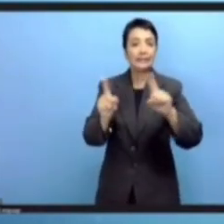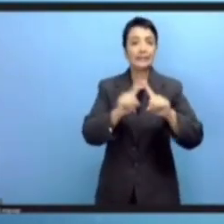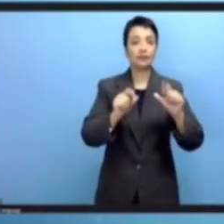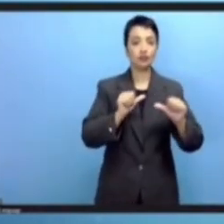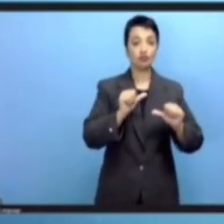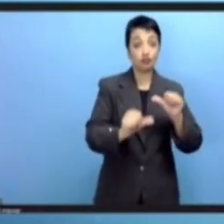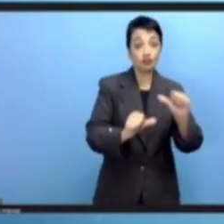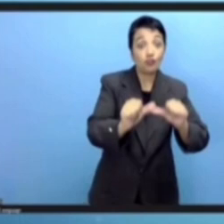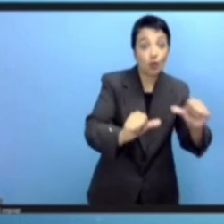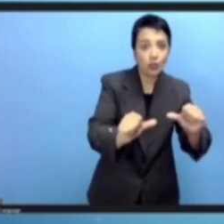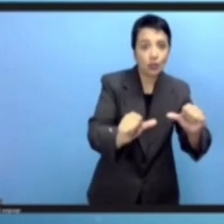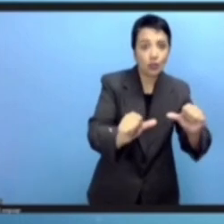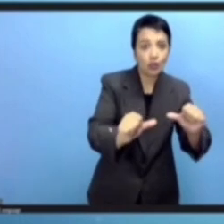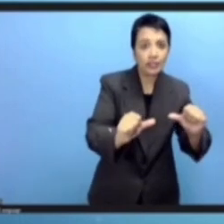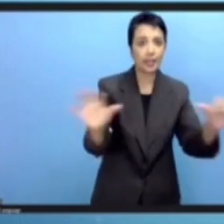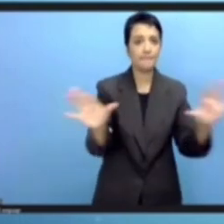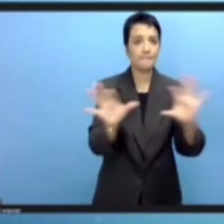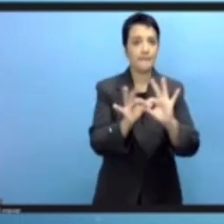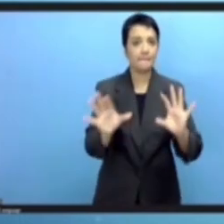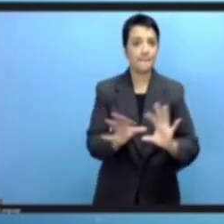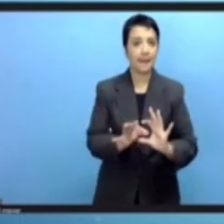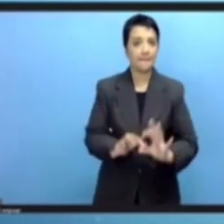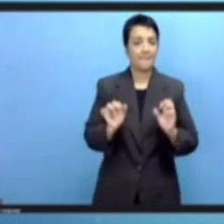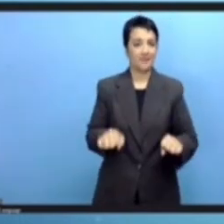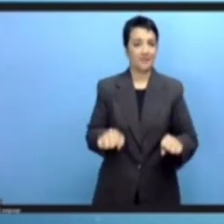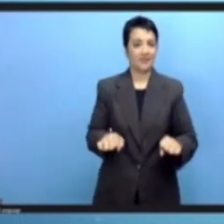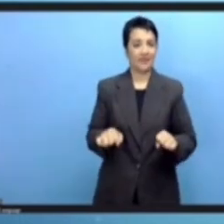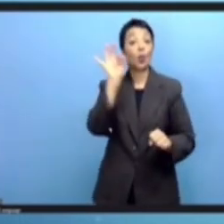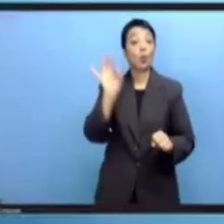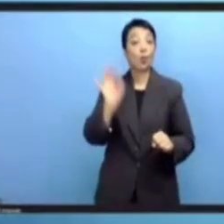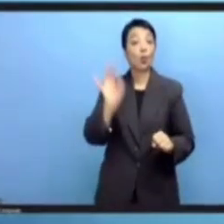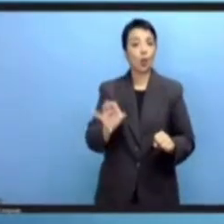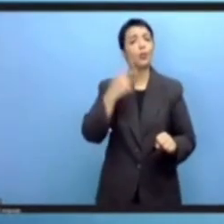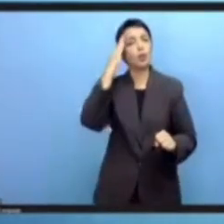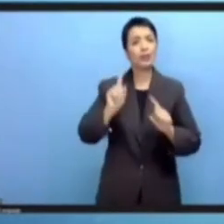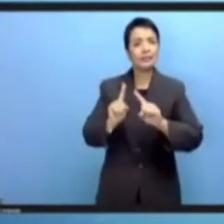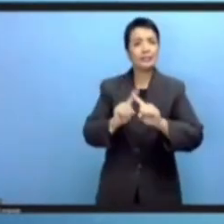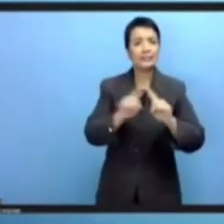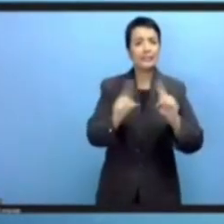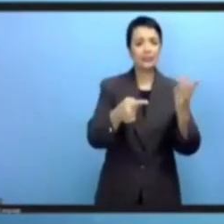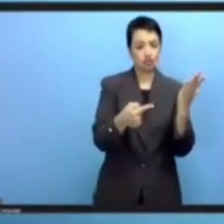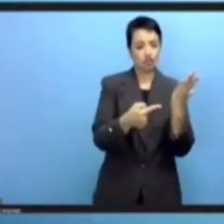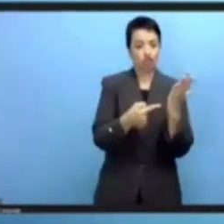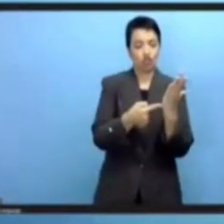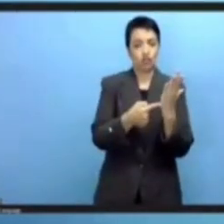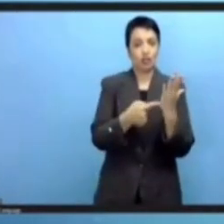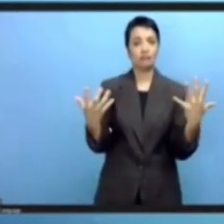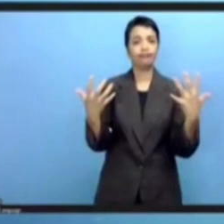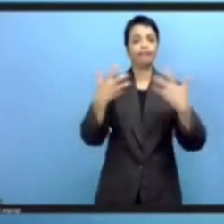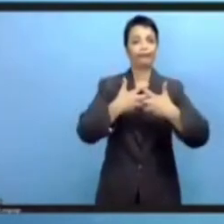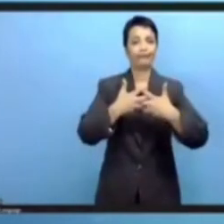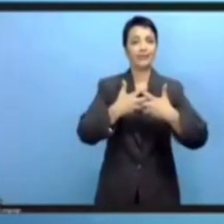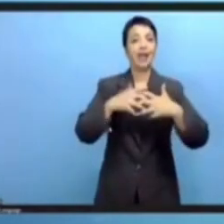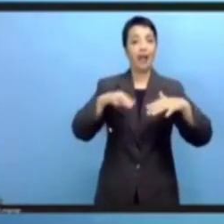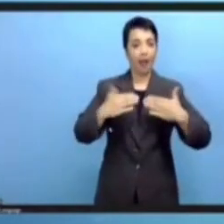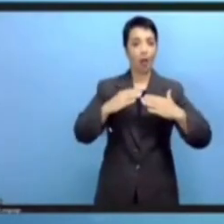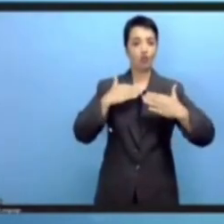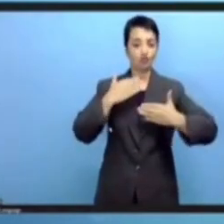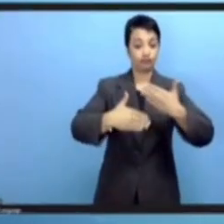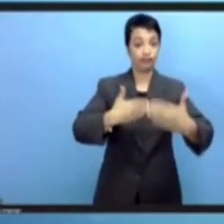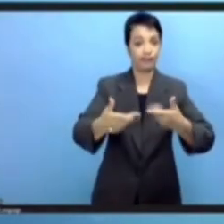plus proactives à travers des processus multipartites et en augmentant la participation de tous sur toutes les